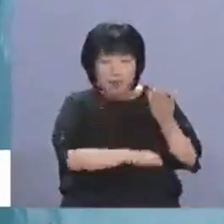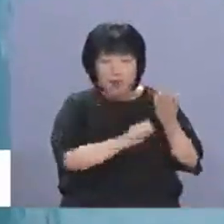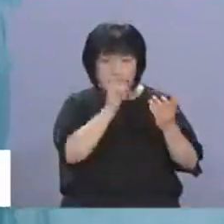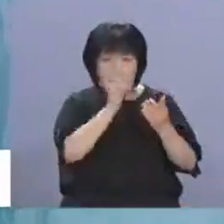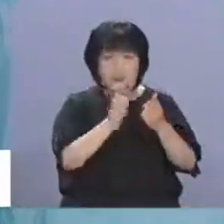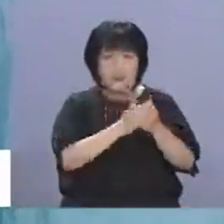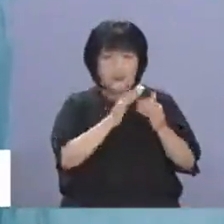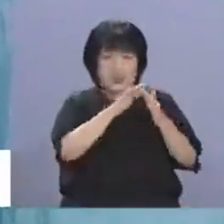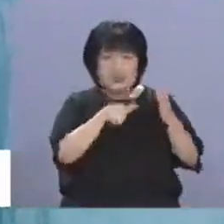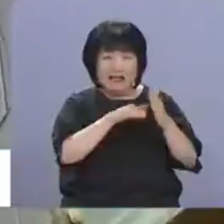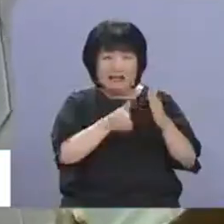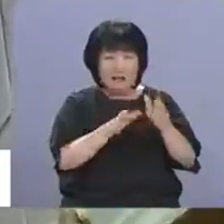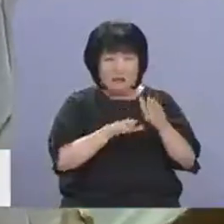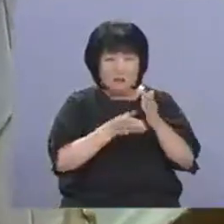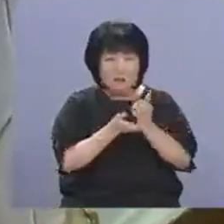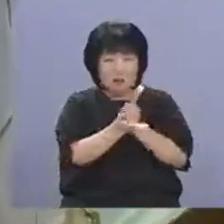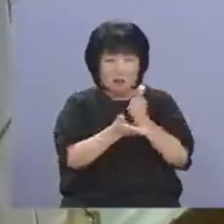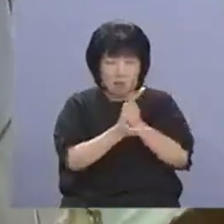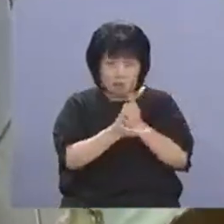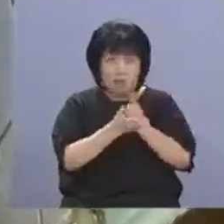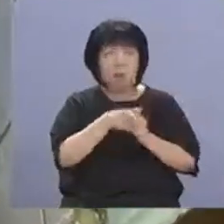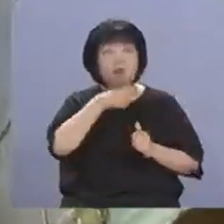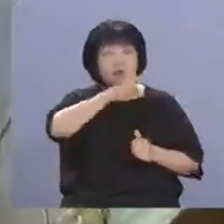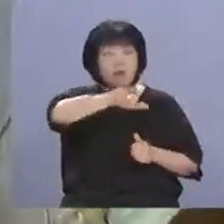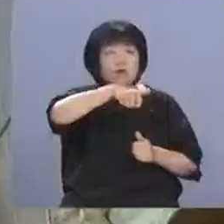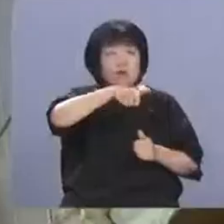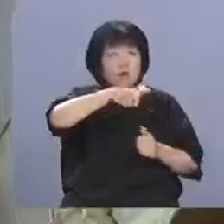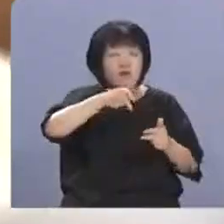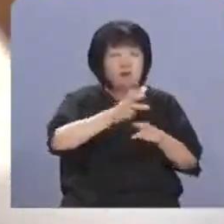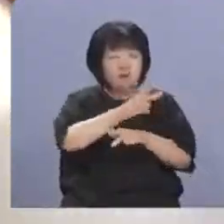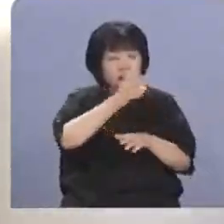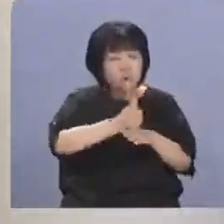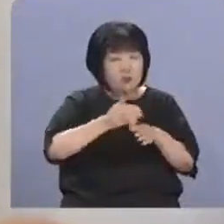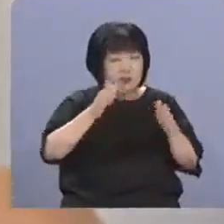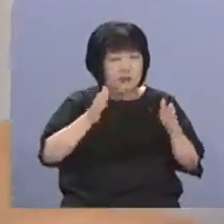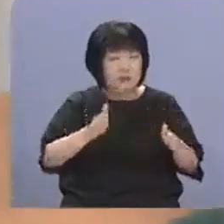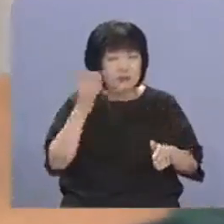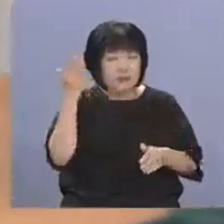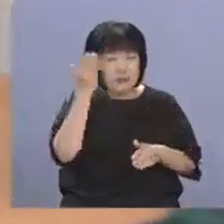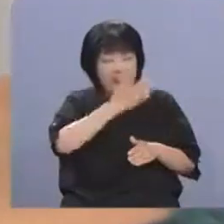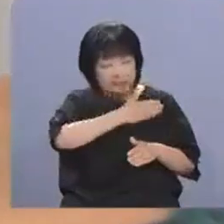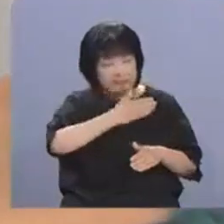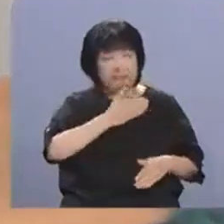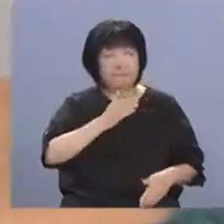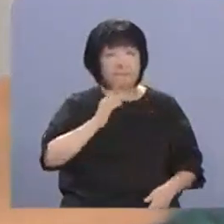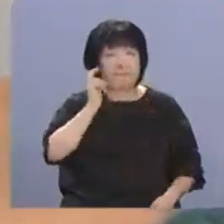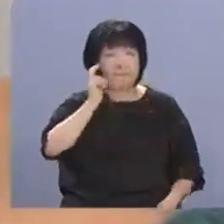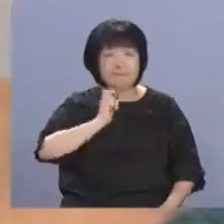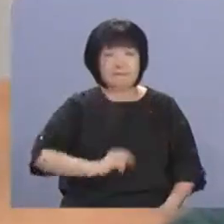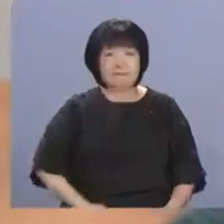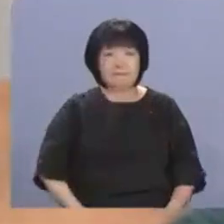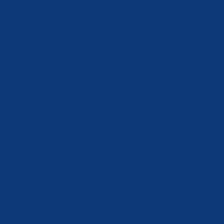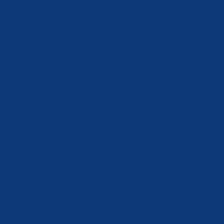가정으로 공급되는 수돗물도 주말 사이 개선될 것으로 내다봤습니다. KBS 뉴스 김아른입니다.